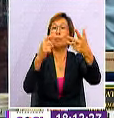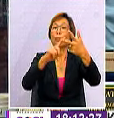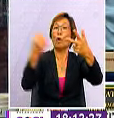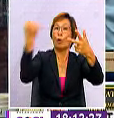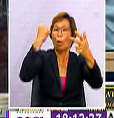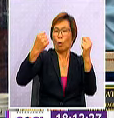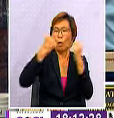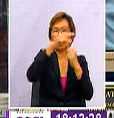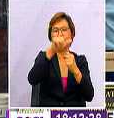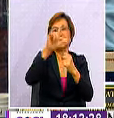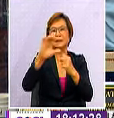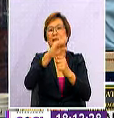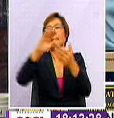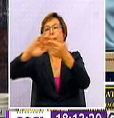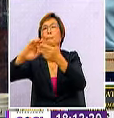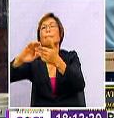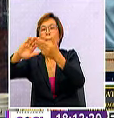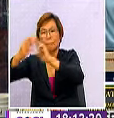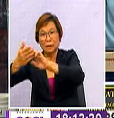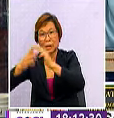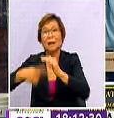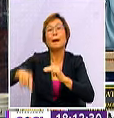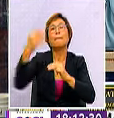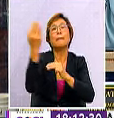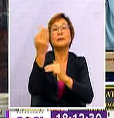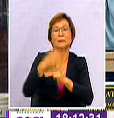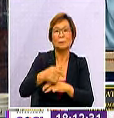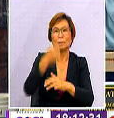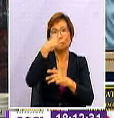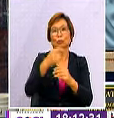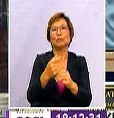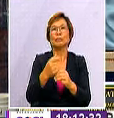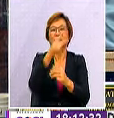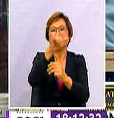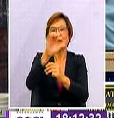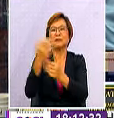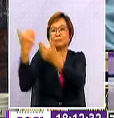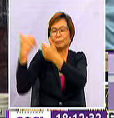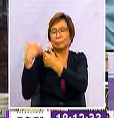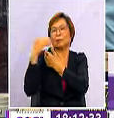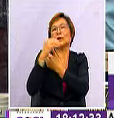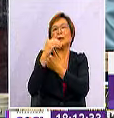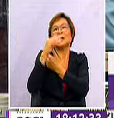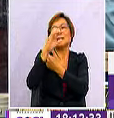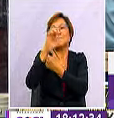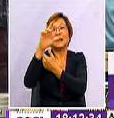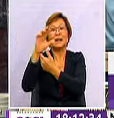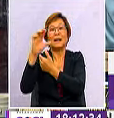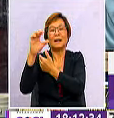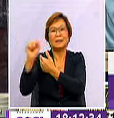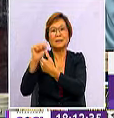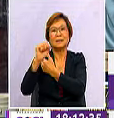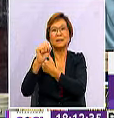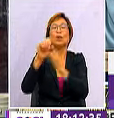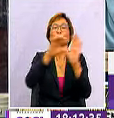peranan GLC dan masyarakat sivil. Tindakan proaktif GLC dalam melaksanakan tanggungjawab sosial korporat harus dijadikan contoh